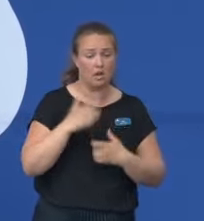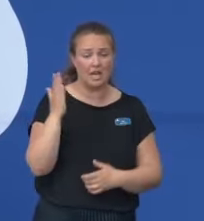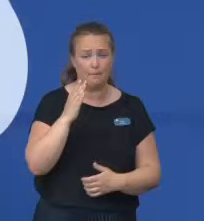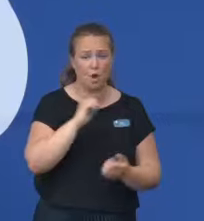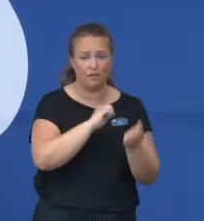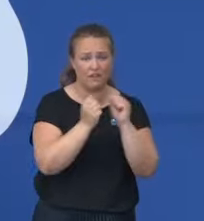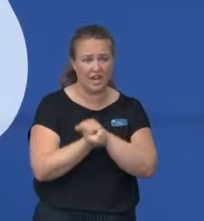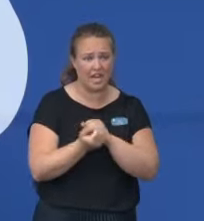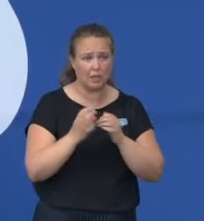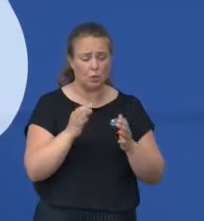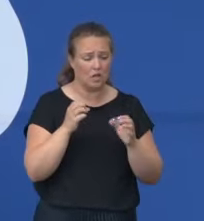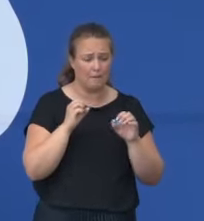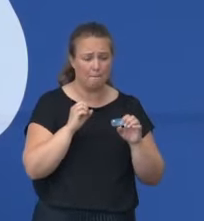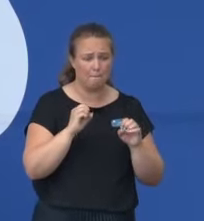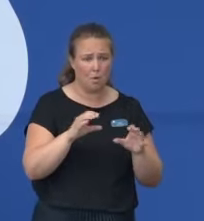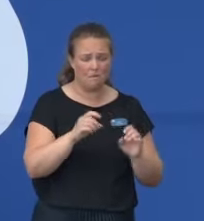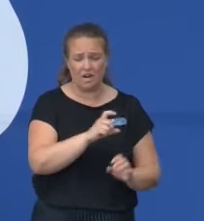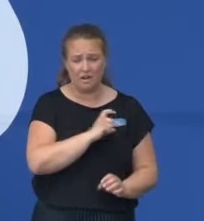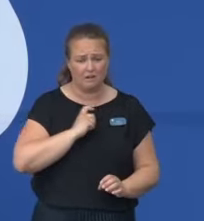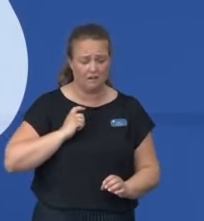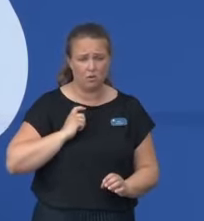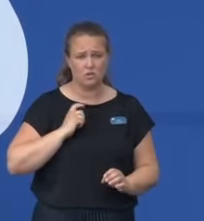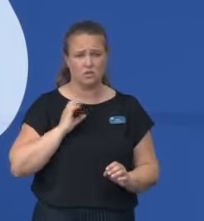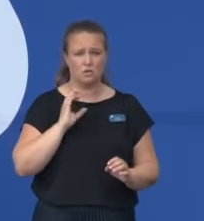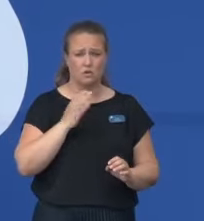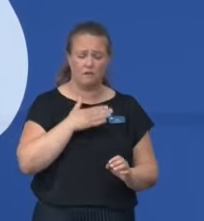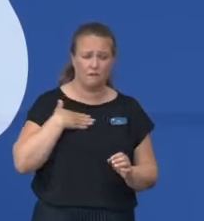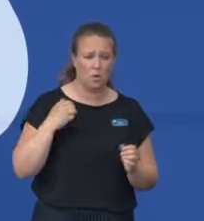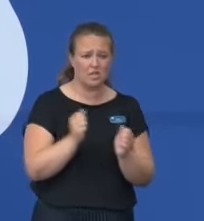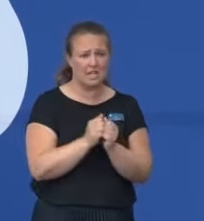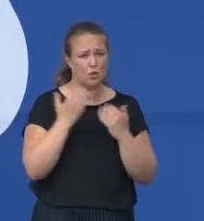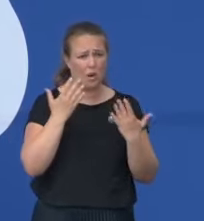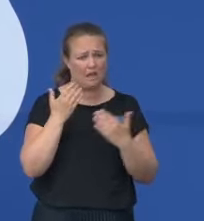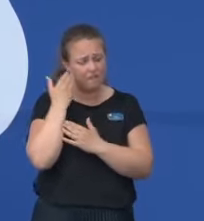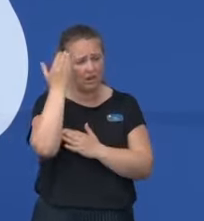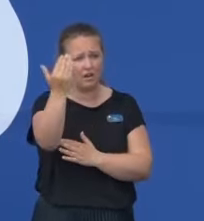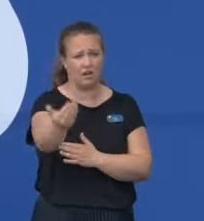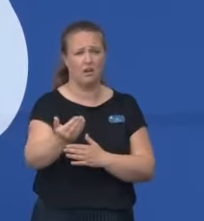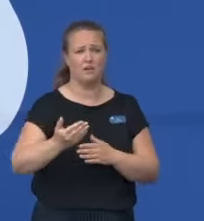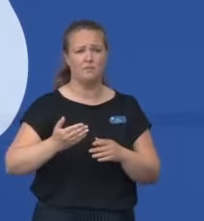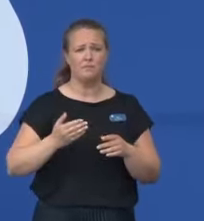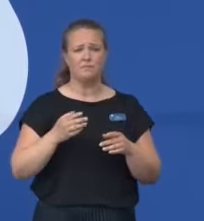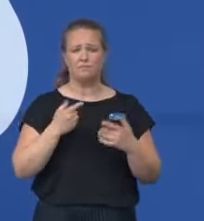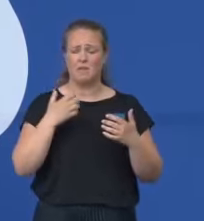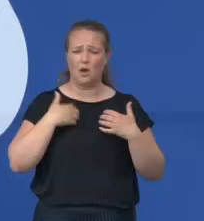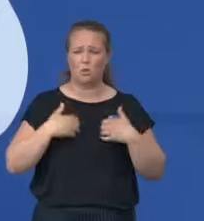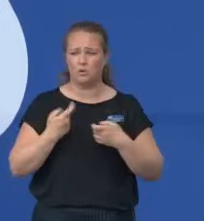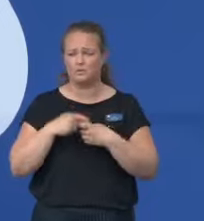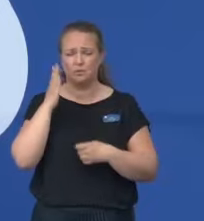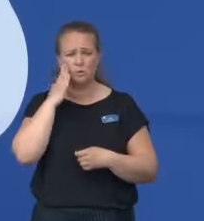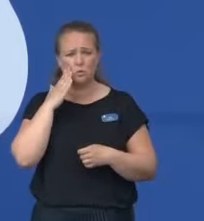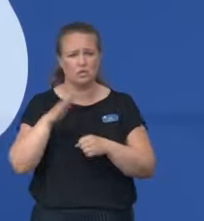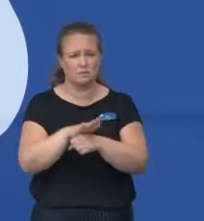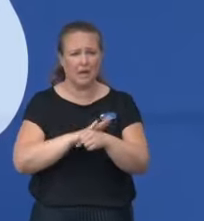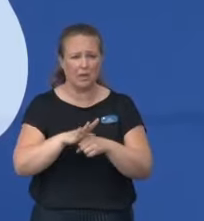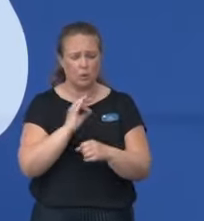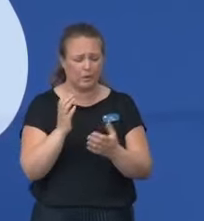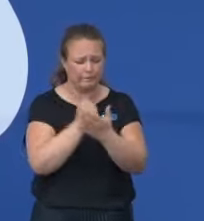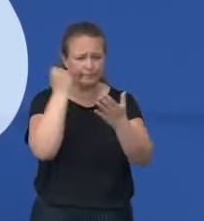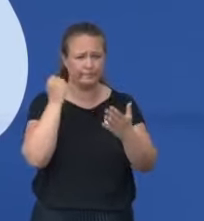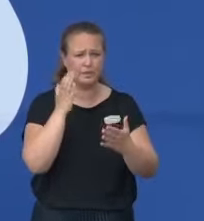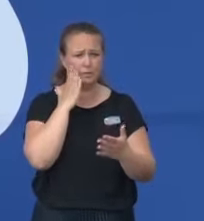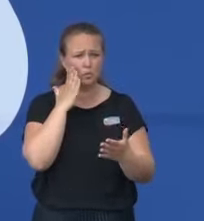det kommer göra med vår levnadsstandard och vårt sätt att leva. Man är jätteorolig för liksom, bostadsmarknaden, hur man ska komma in på den.